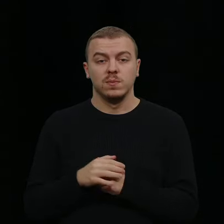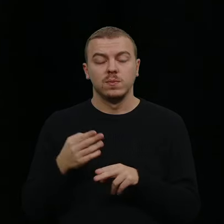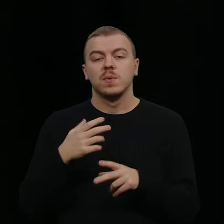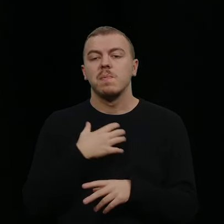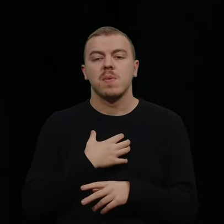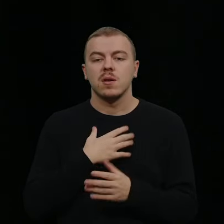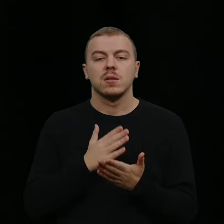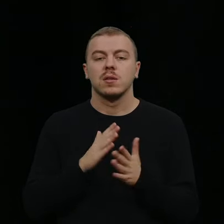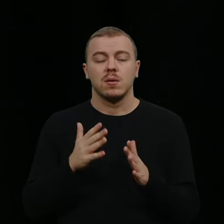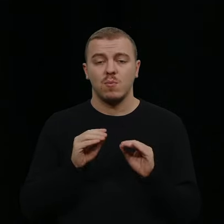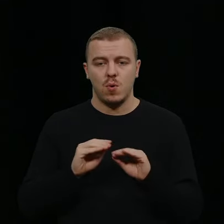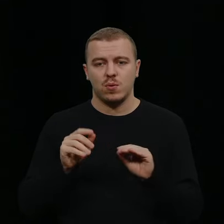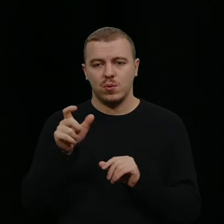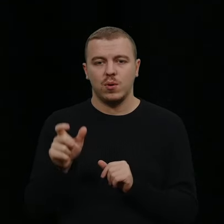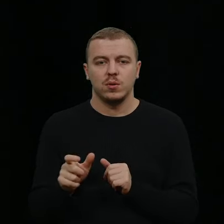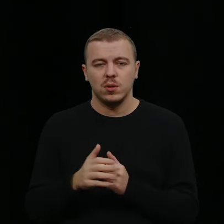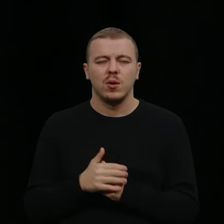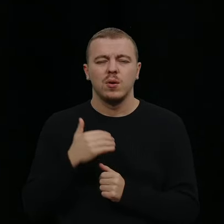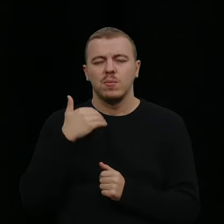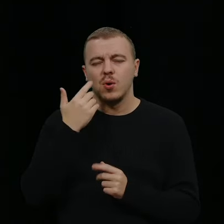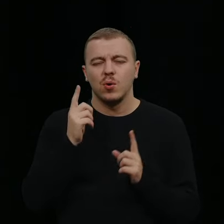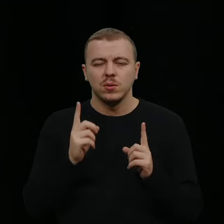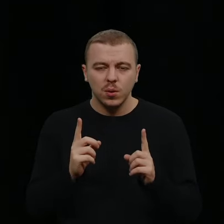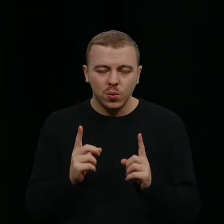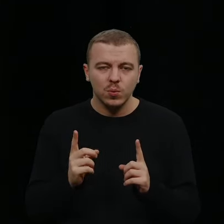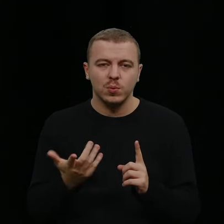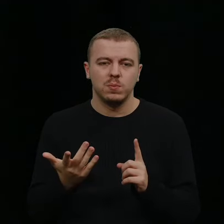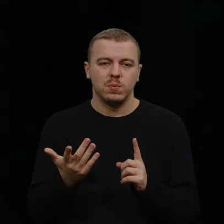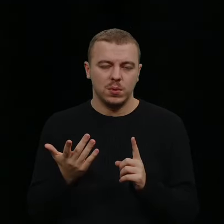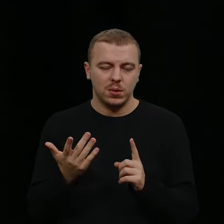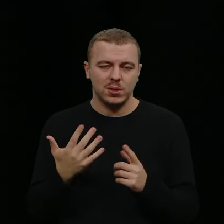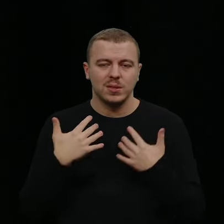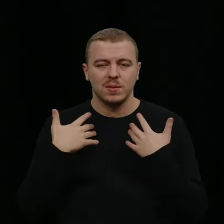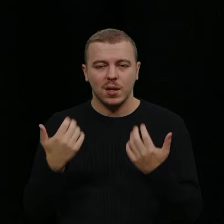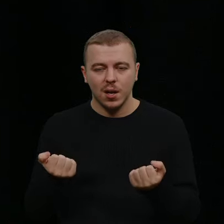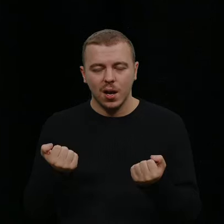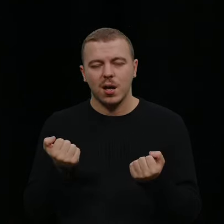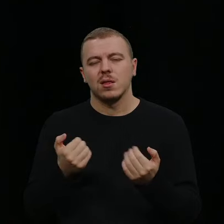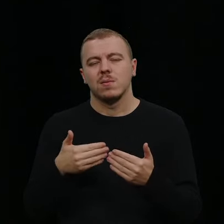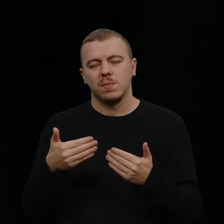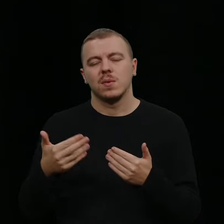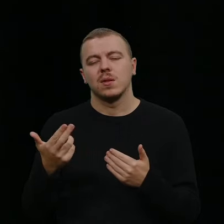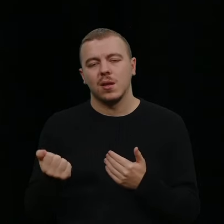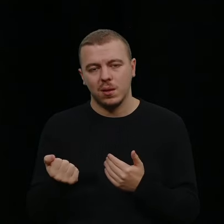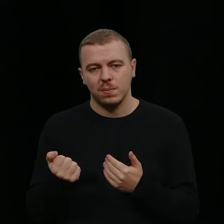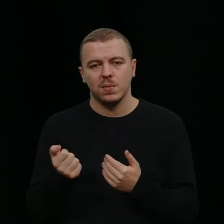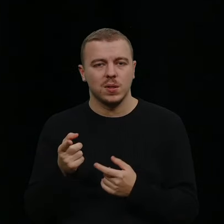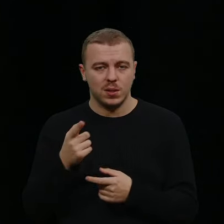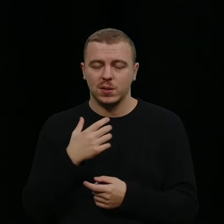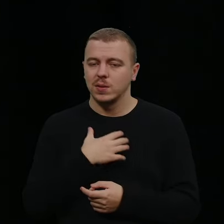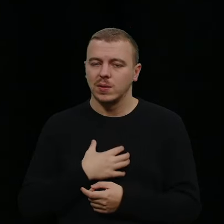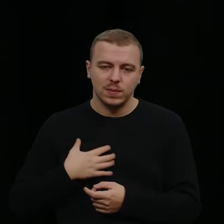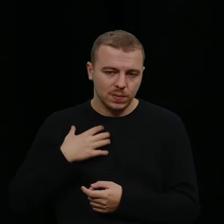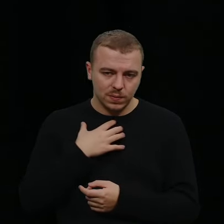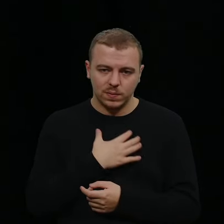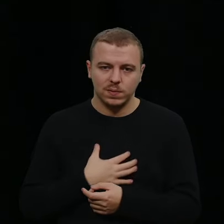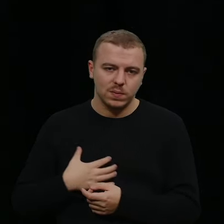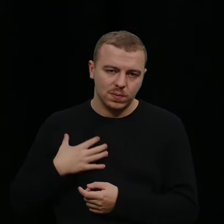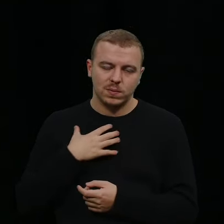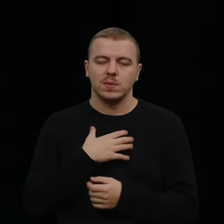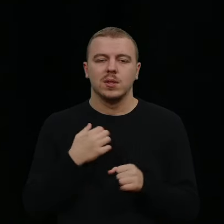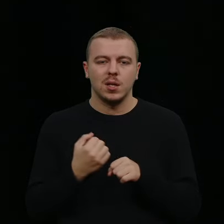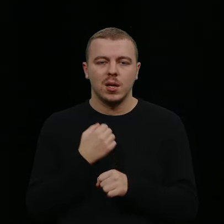raktas yra mokytojas. Po to saugumo dalykai, sveikatos dalykai, taip, tai jie yra labai labai labai svarbus ir